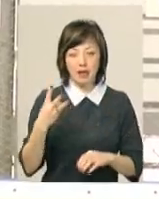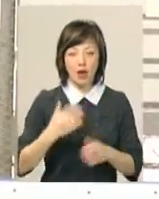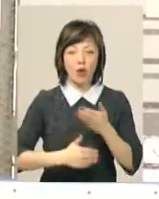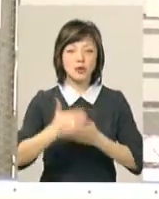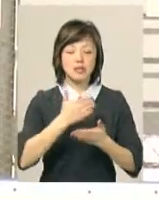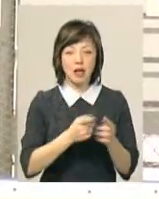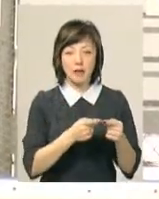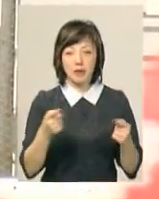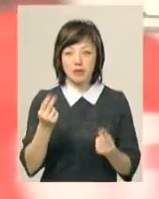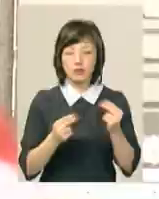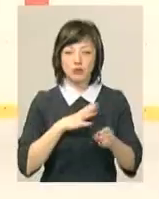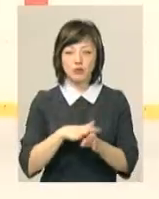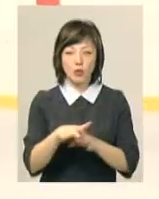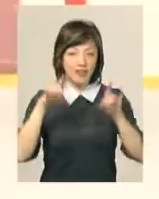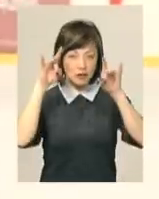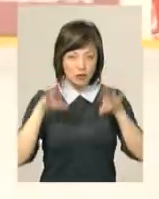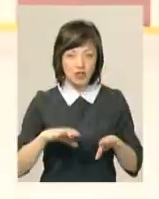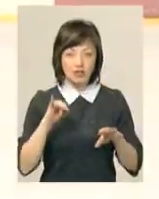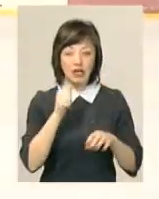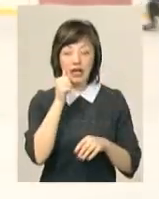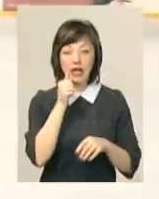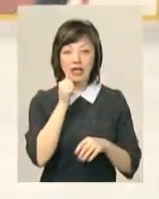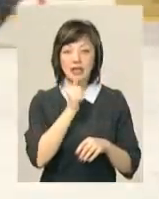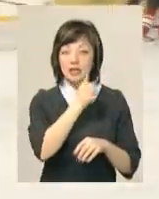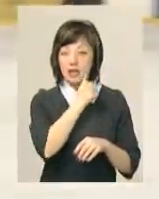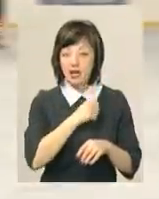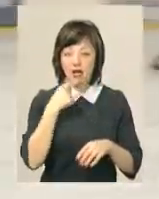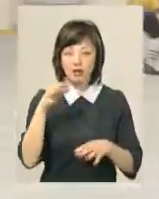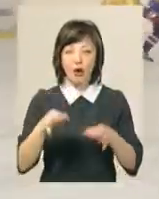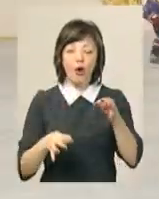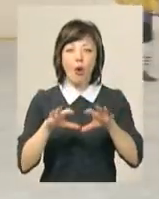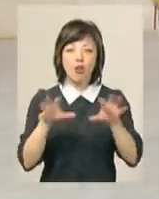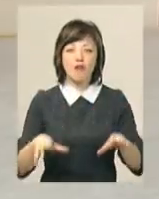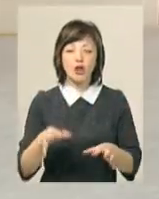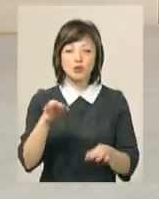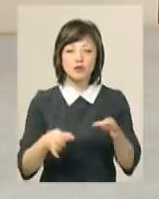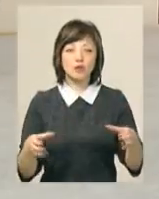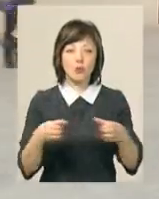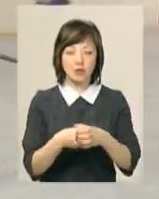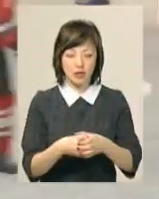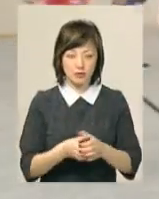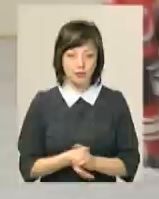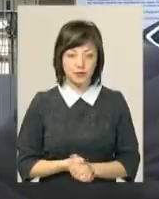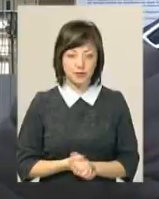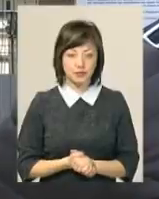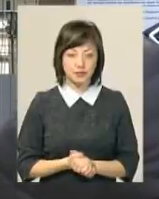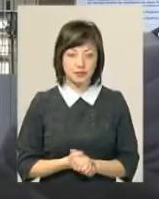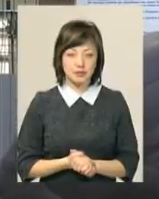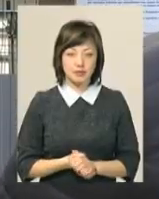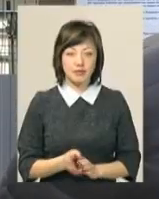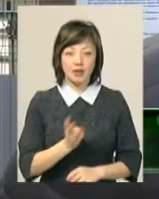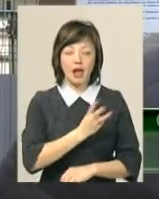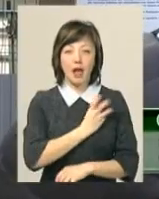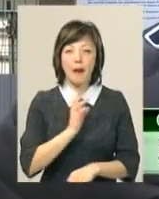останній період матчу був сповнений несподіванок і інтриги, каже голова суддівського комітету федерацію хокею «Шайбою» Сергій Мандзій. Емоції